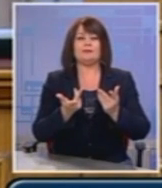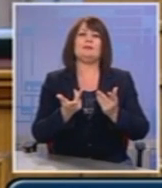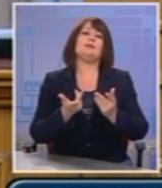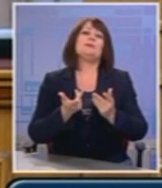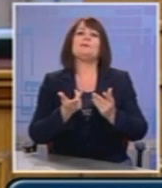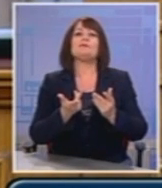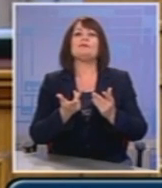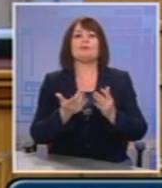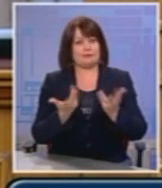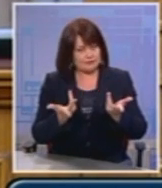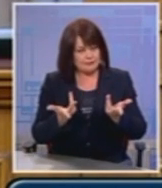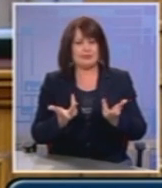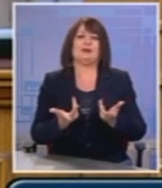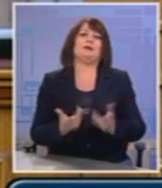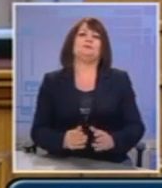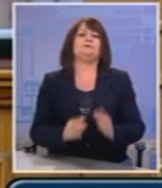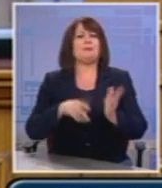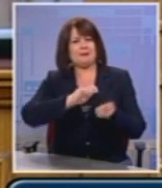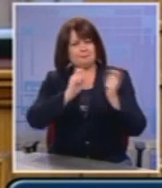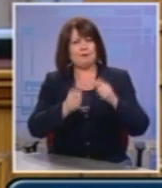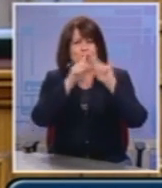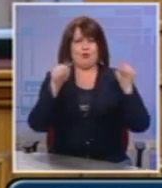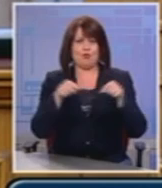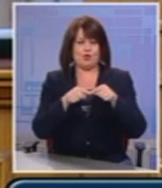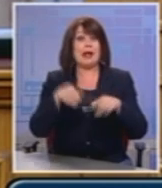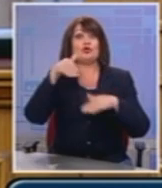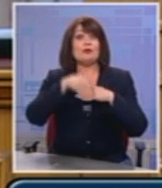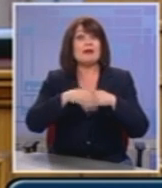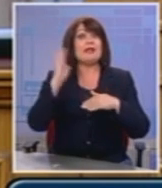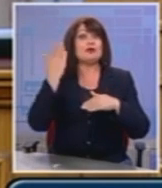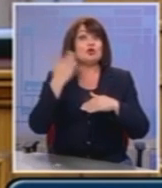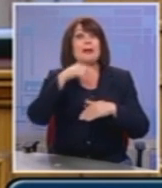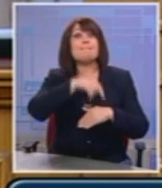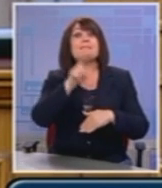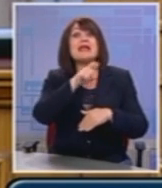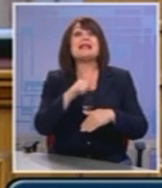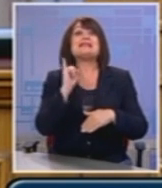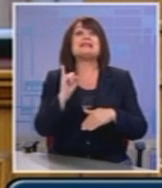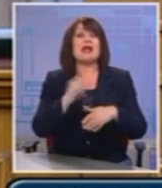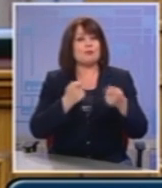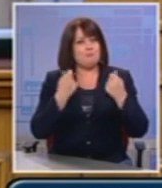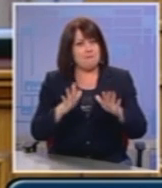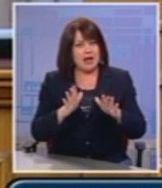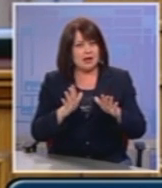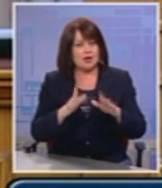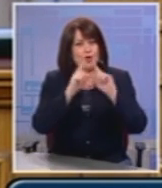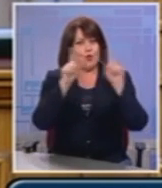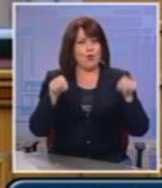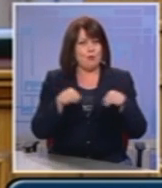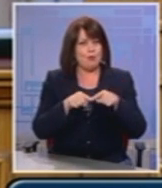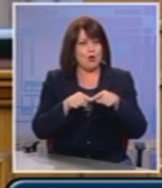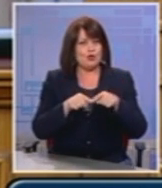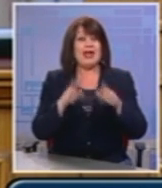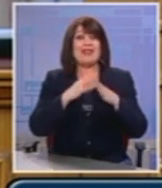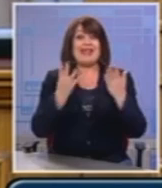πρωτοβουλίες τα μετέτρεπε σε ομόλογα το βράδυ λοιπόν που έγινε το psi υπήρχανε σε ομόλογα